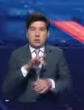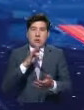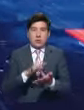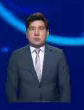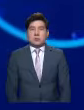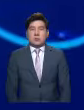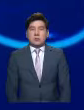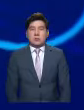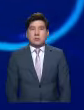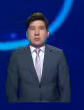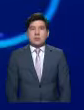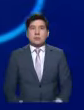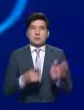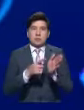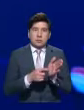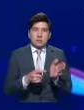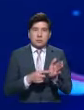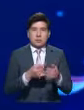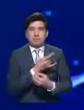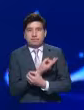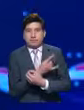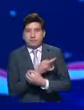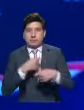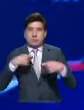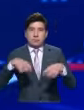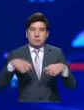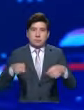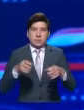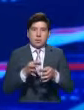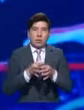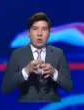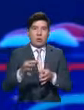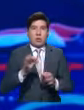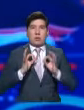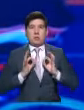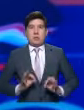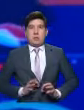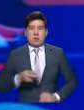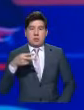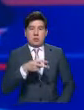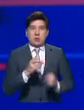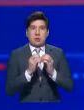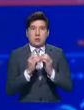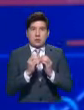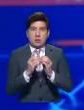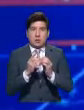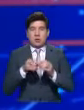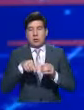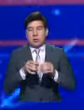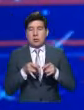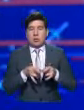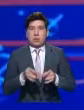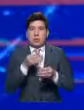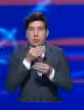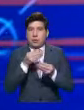берілді. Қарағандыда нәресте сатылған. Облыстық прокуратура 2011 жылы ауруханада туған баланың із-түссіз